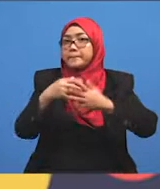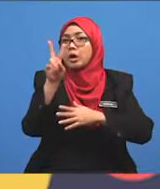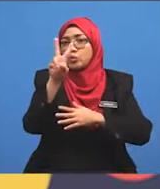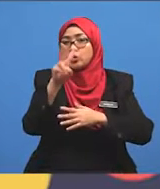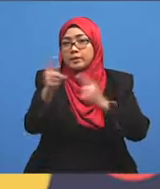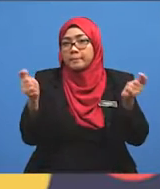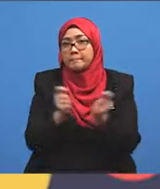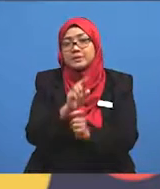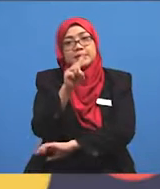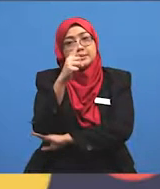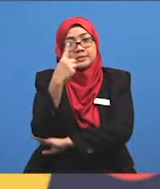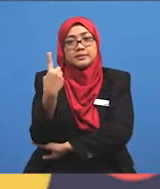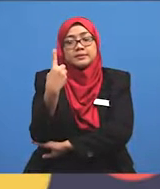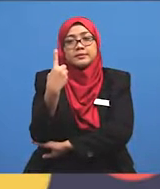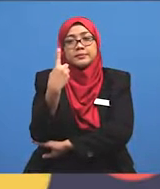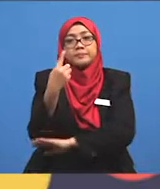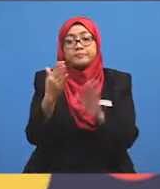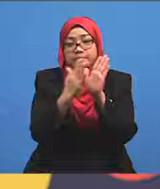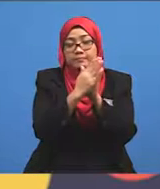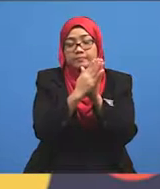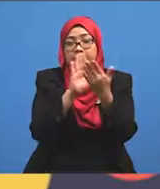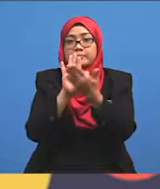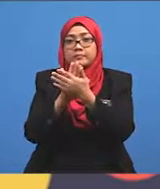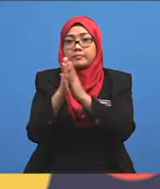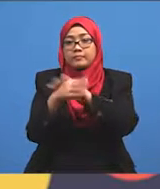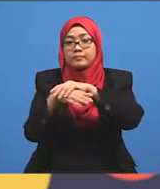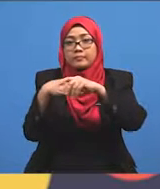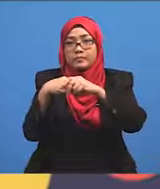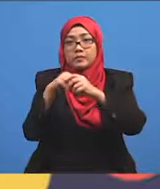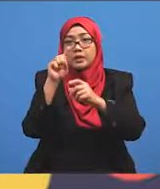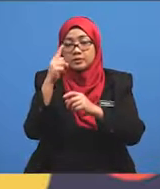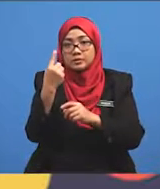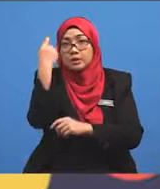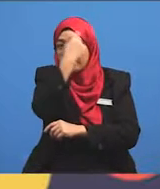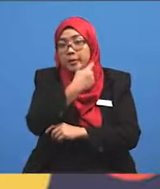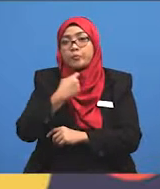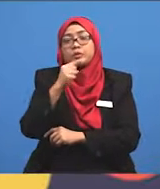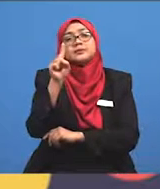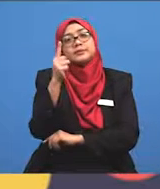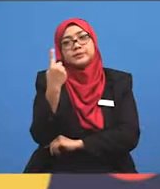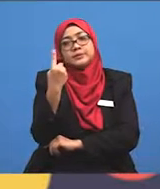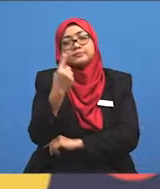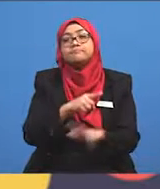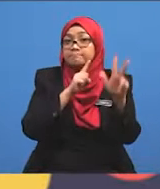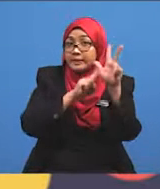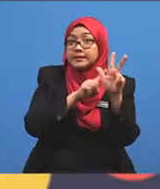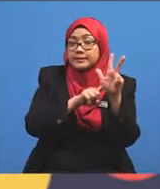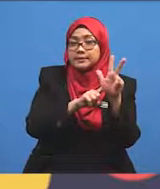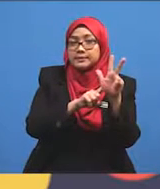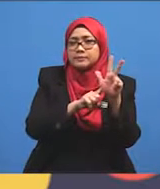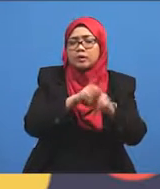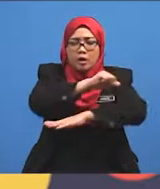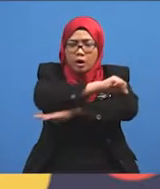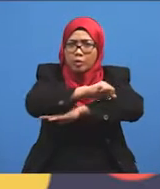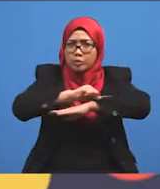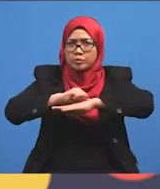Tetapi ialah merangkumi depan tangan dan belakang tangan. Yang ketiga, batas aurat